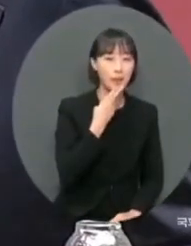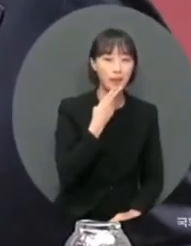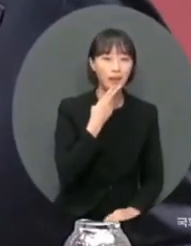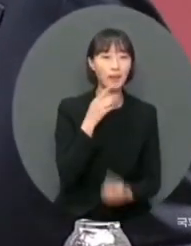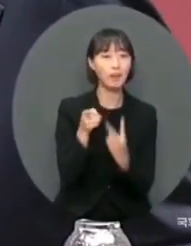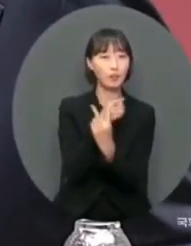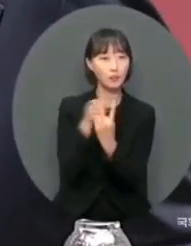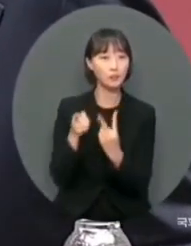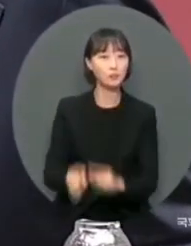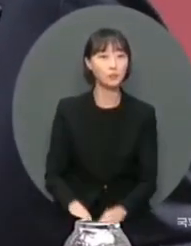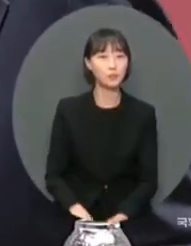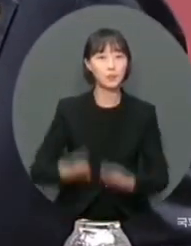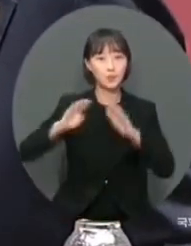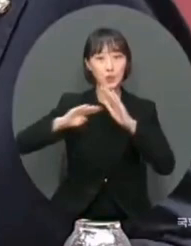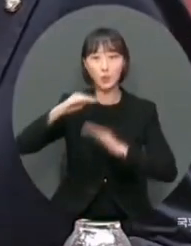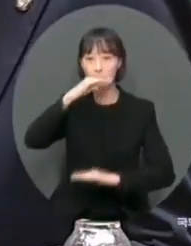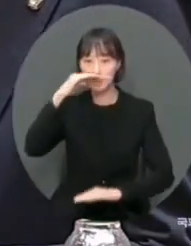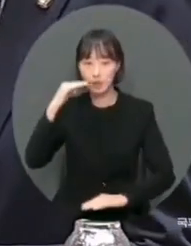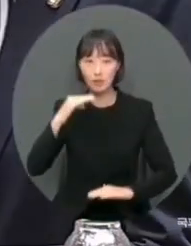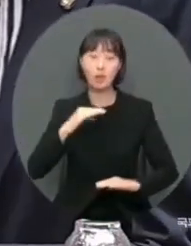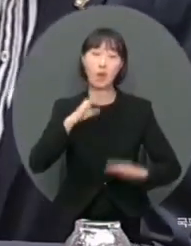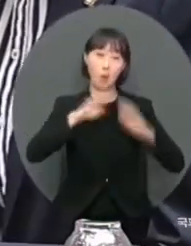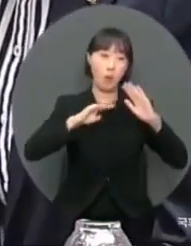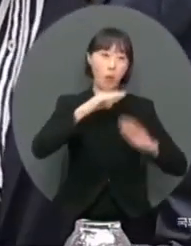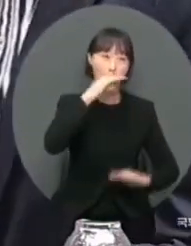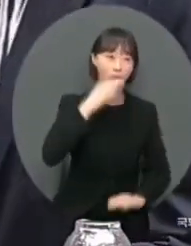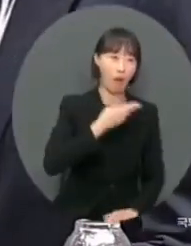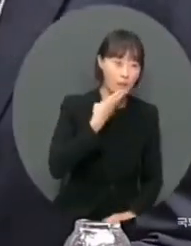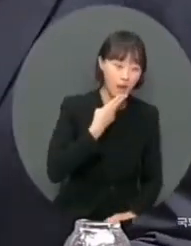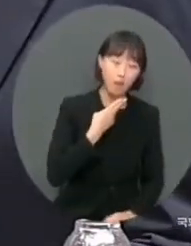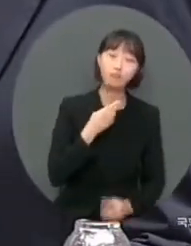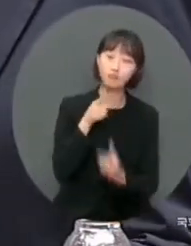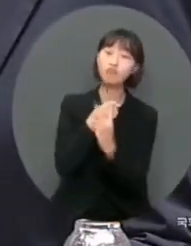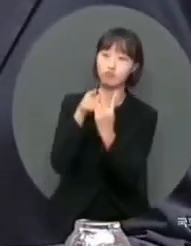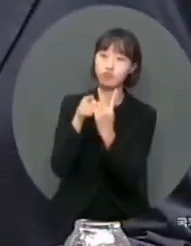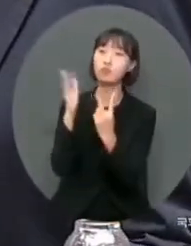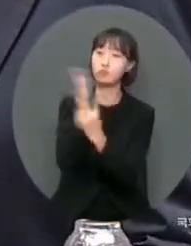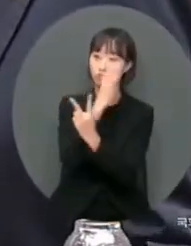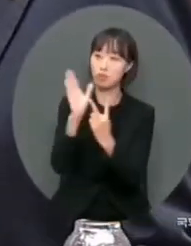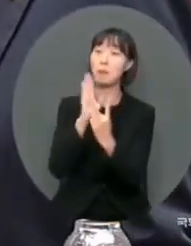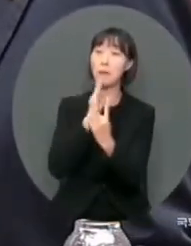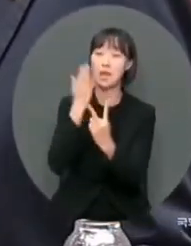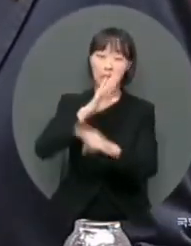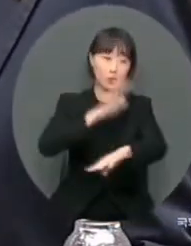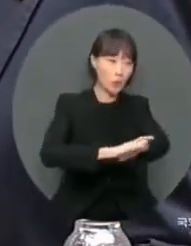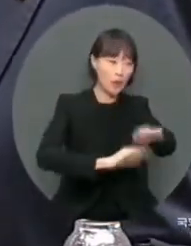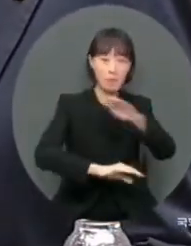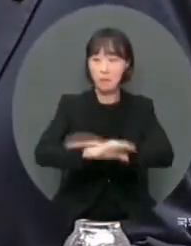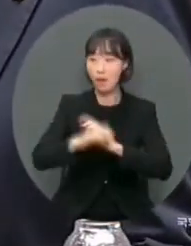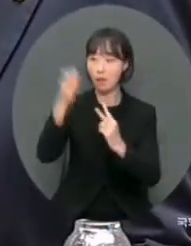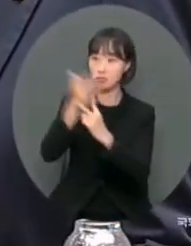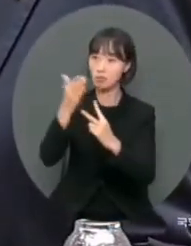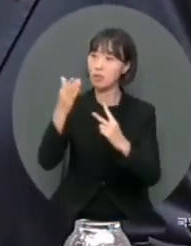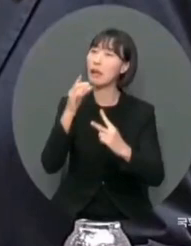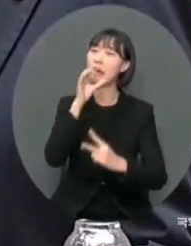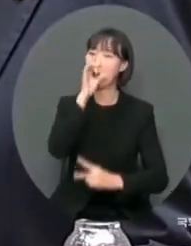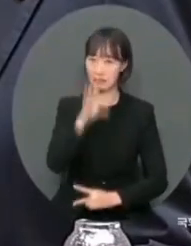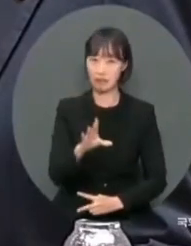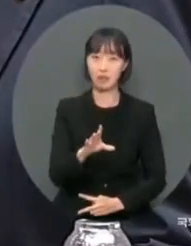뭐라고요? 공정과 비공정. 그렇습니다. 좌와 우로 나눌 수 없습니다. 그럼에도